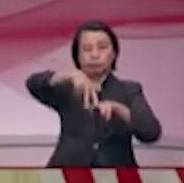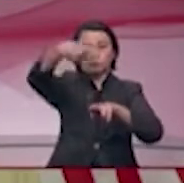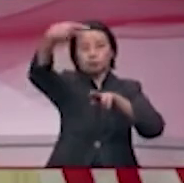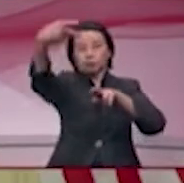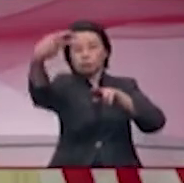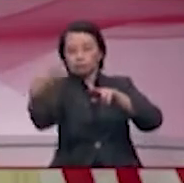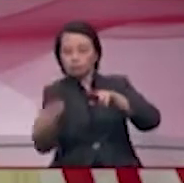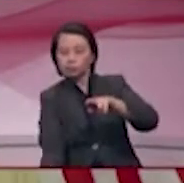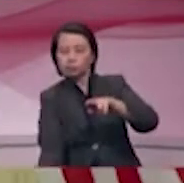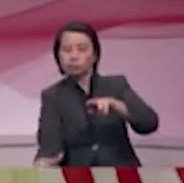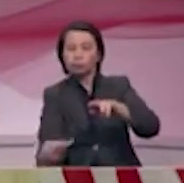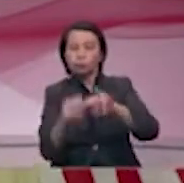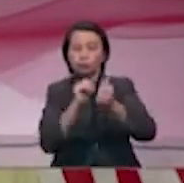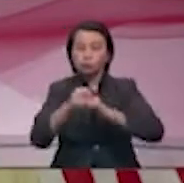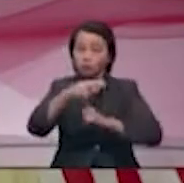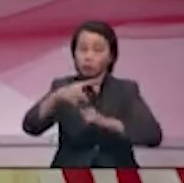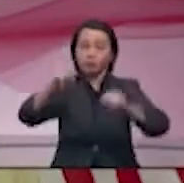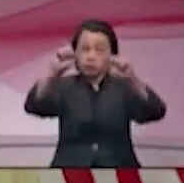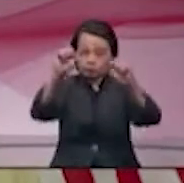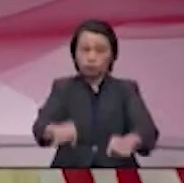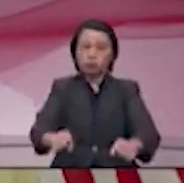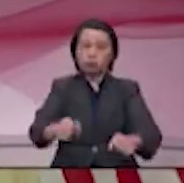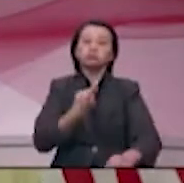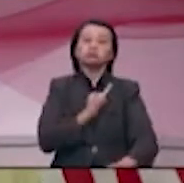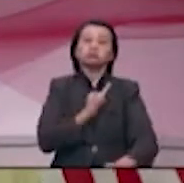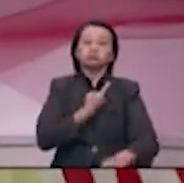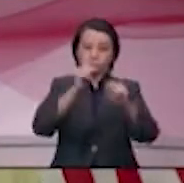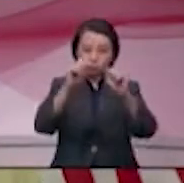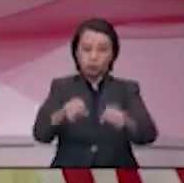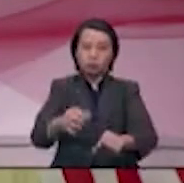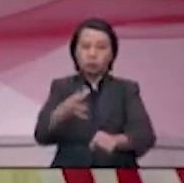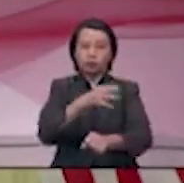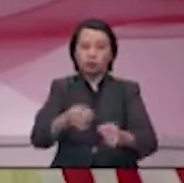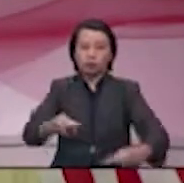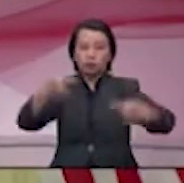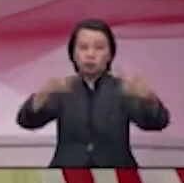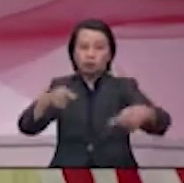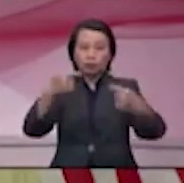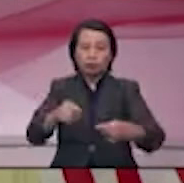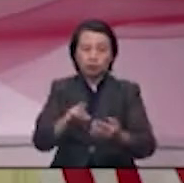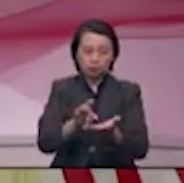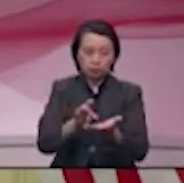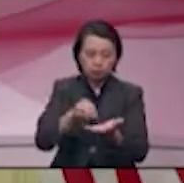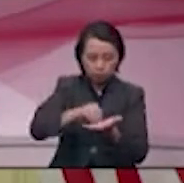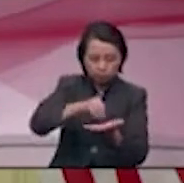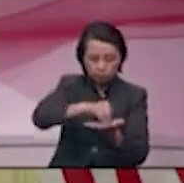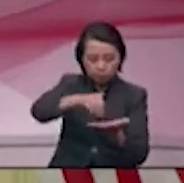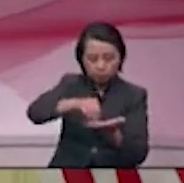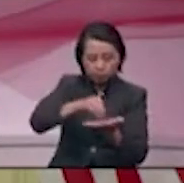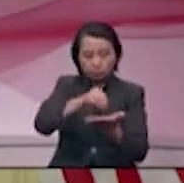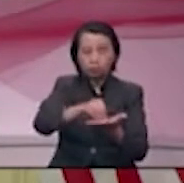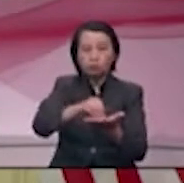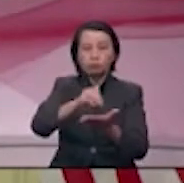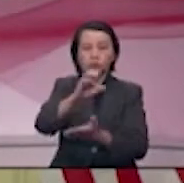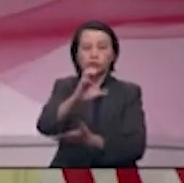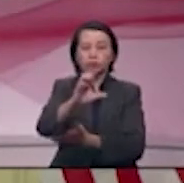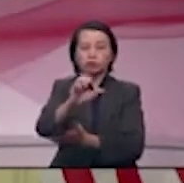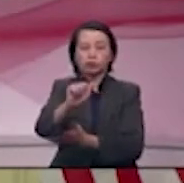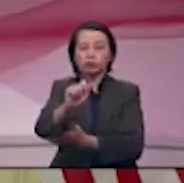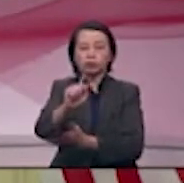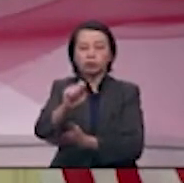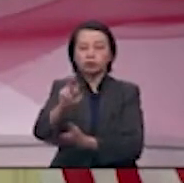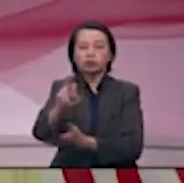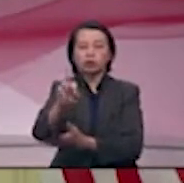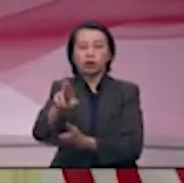juga suka bersendirian begitu juga dengan pertandingan catur ini semua suka-suka instagrabbr